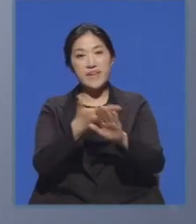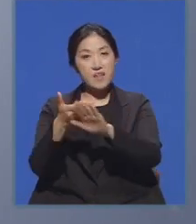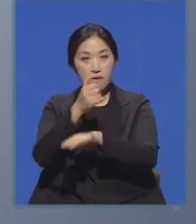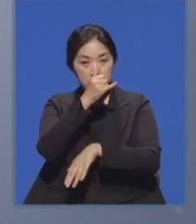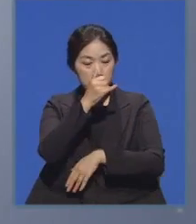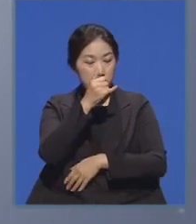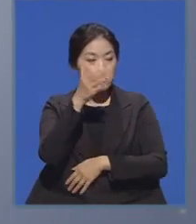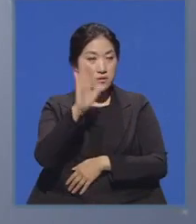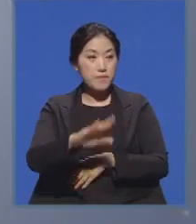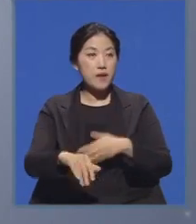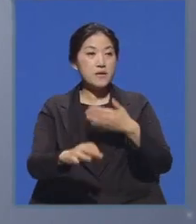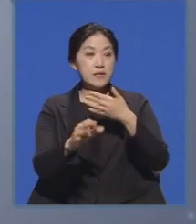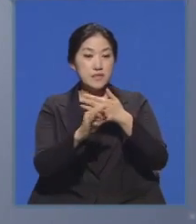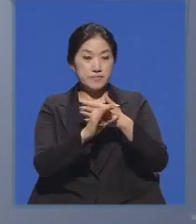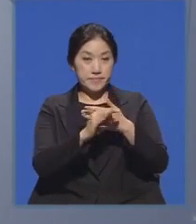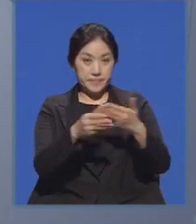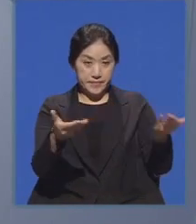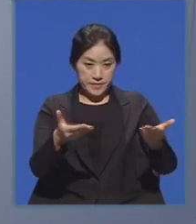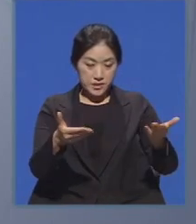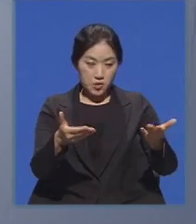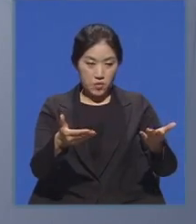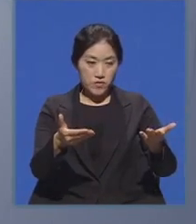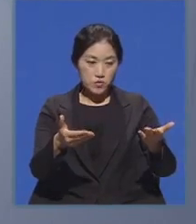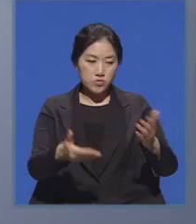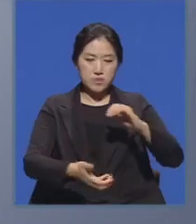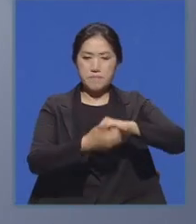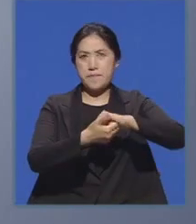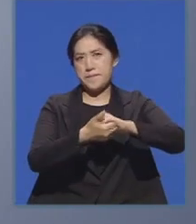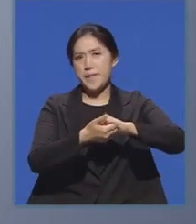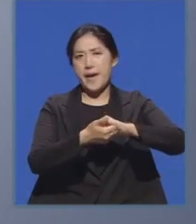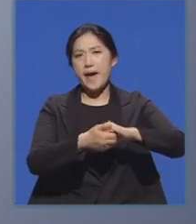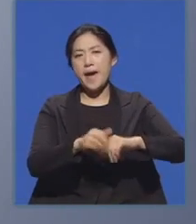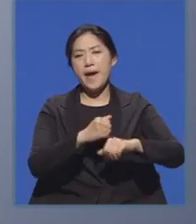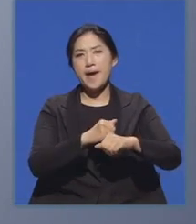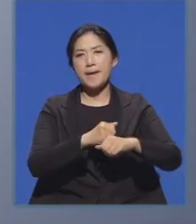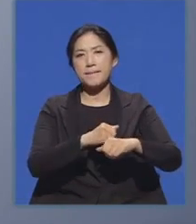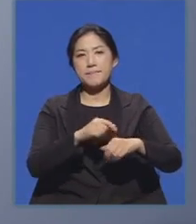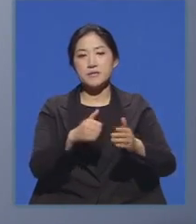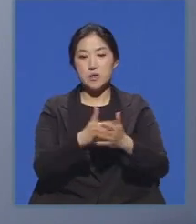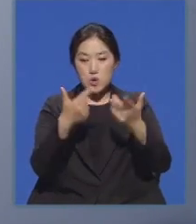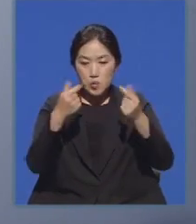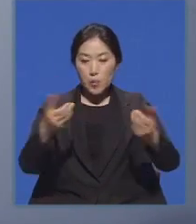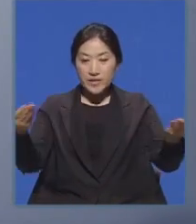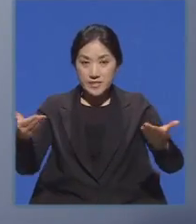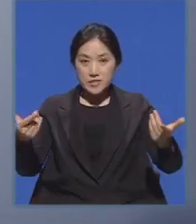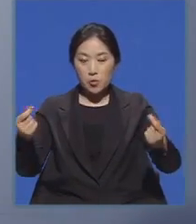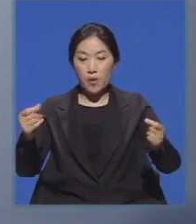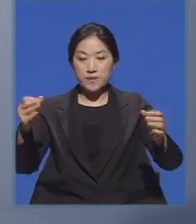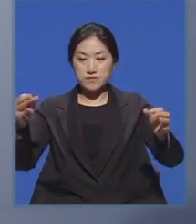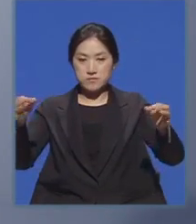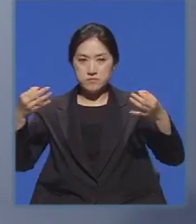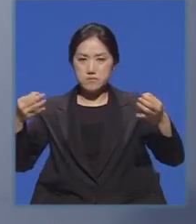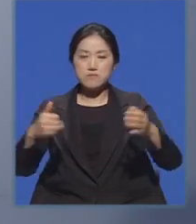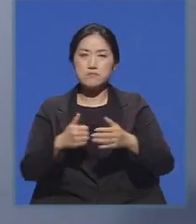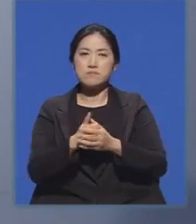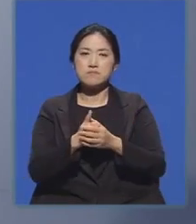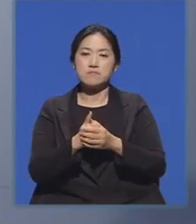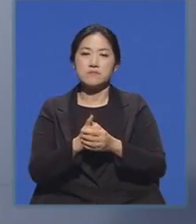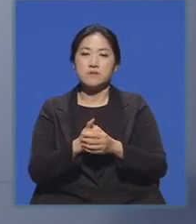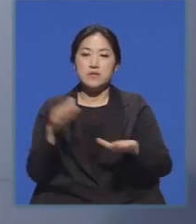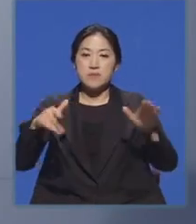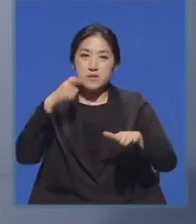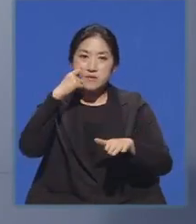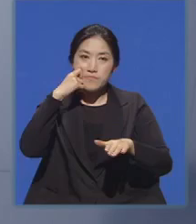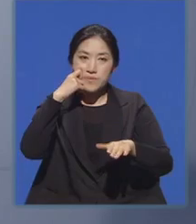하지만 비정규직 고용 총량제를 도입을 하겠습니다. 기존의 동일노동, 동일임금, 차별금지 이 원칙